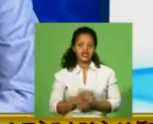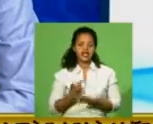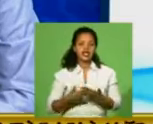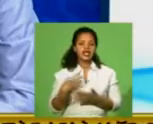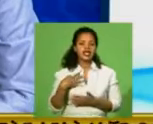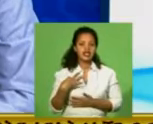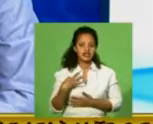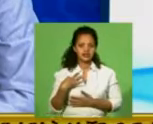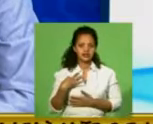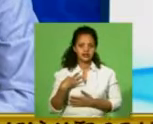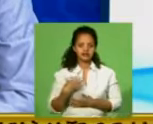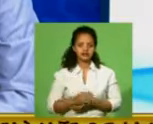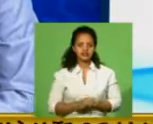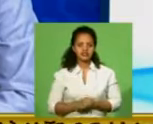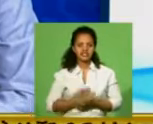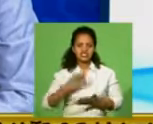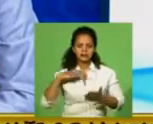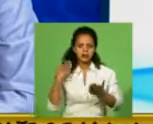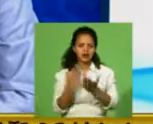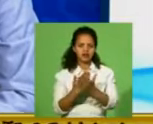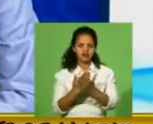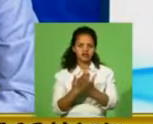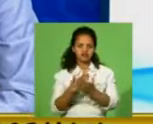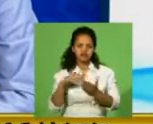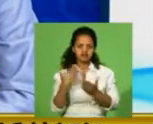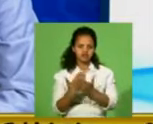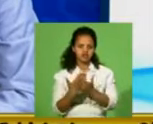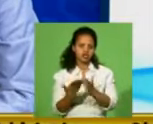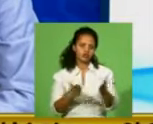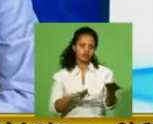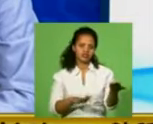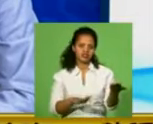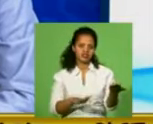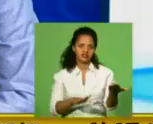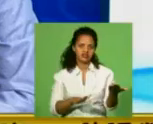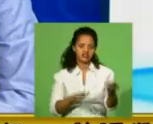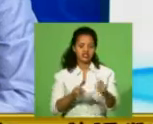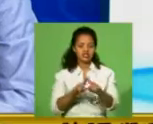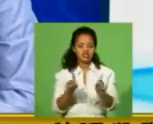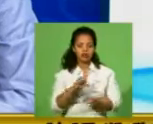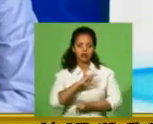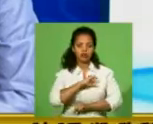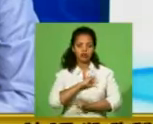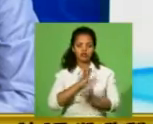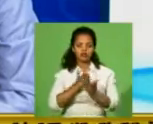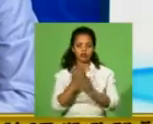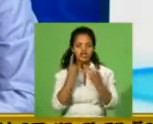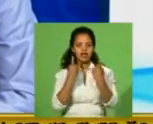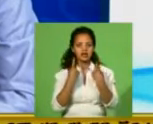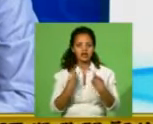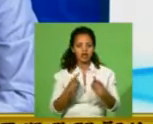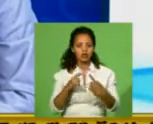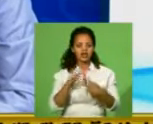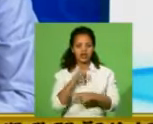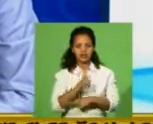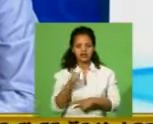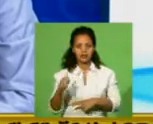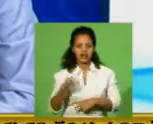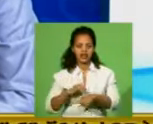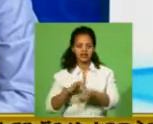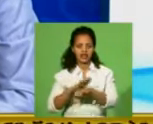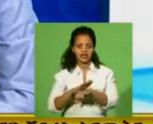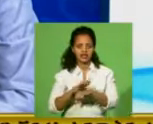ግለሰብ በድብደባ የሞተ ግን በፖሊስ በኩል ደግሞ ለምርመራ ወደ አዲስ አበባ